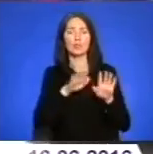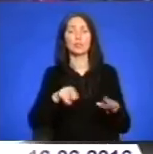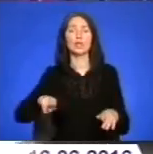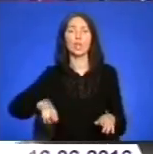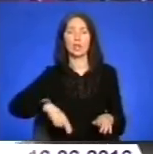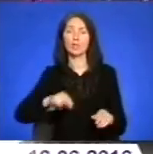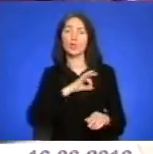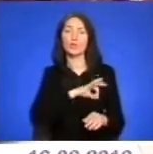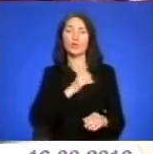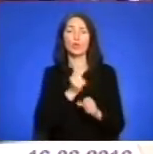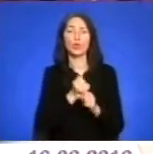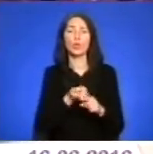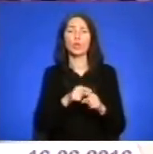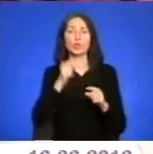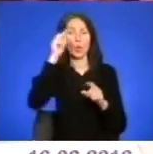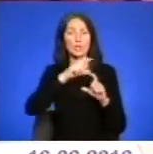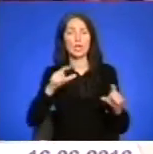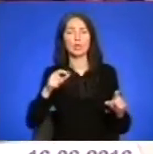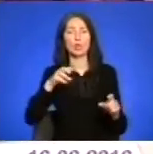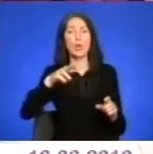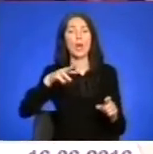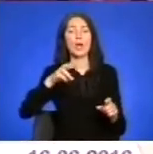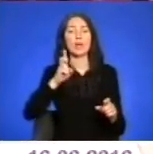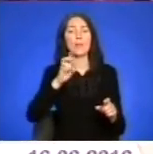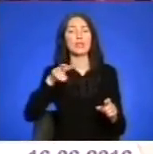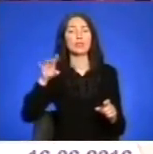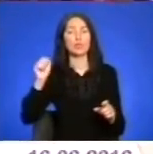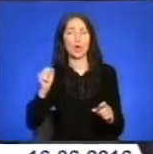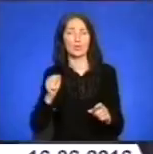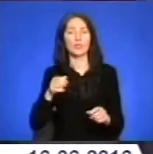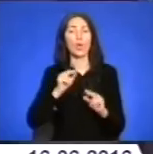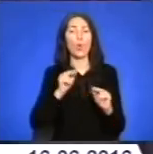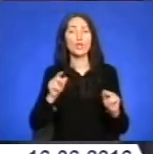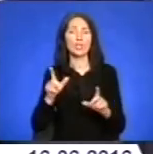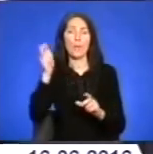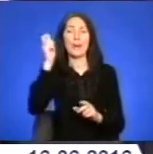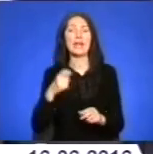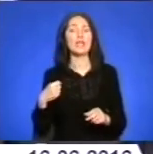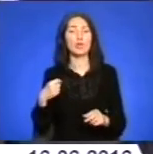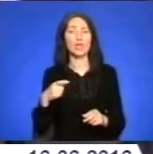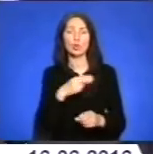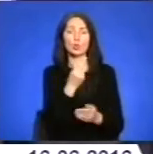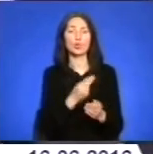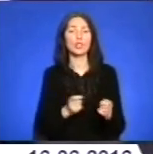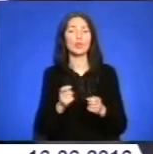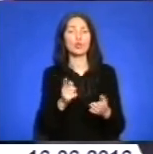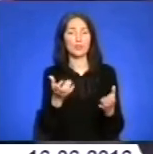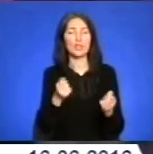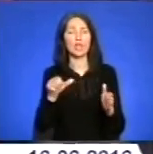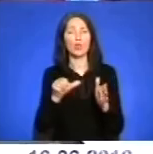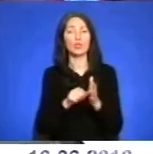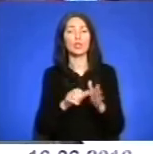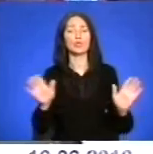закладу Михайла Близнюка. Учні приїхали до Одеси з художнім керівником, аби взяти участь у музичному фестивалі. Нині